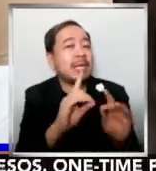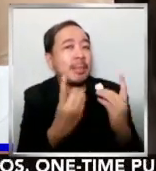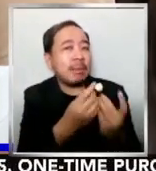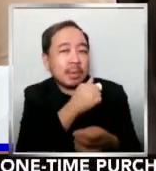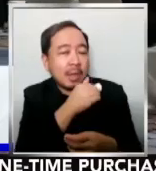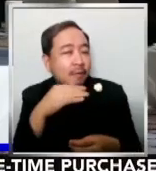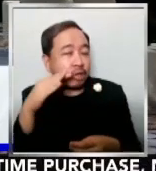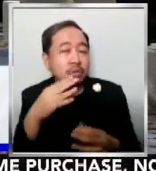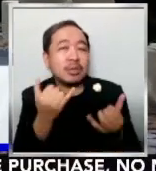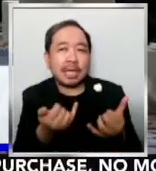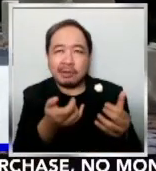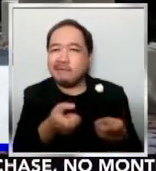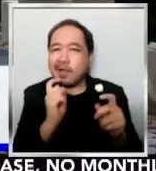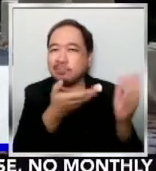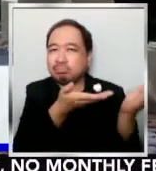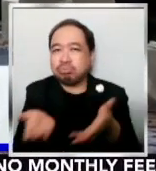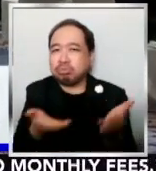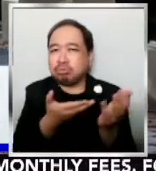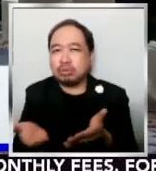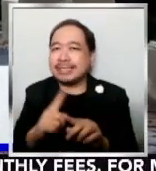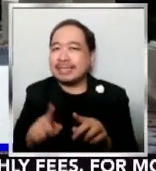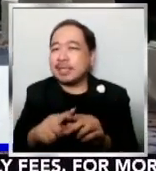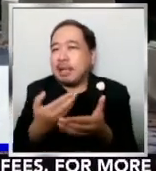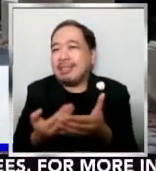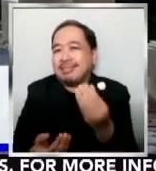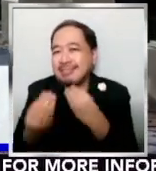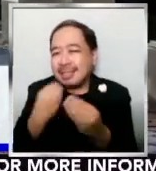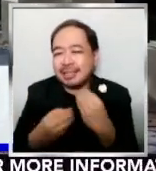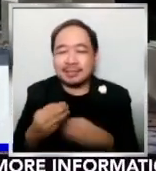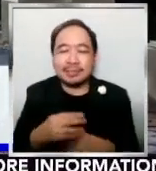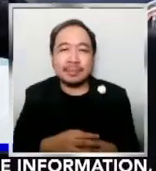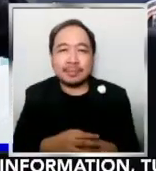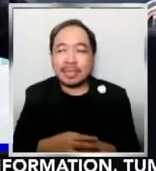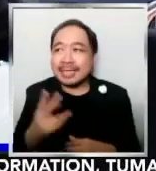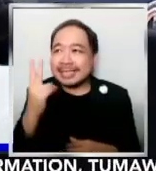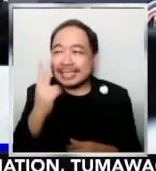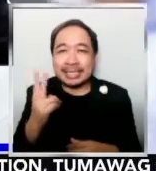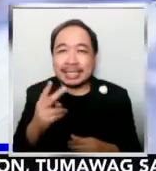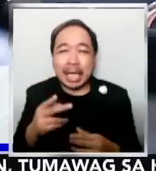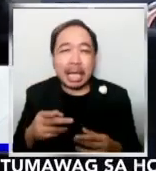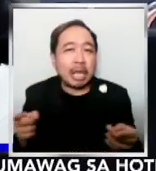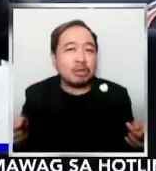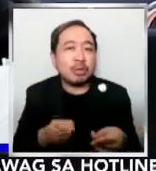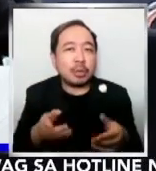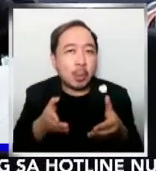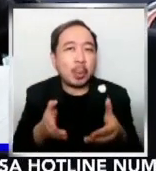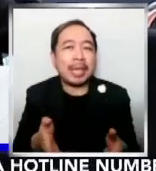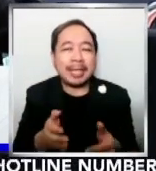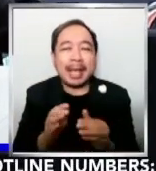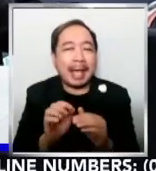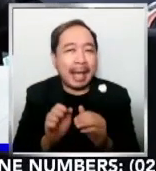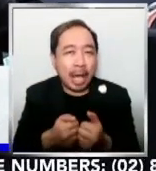produkto. Hahanap raw ng paraan para mabawasan ang pasa-pasa ng mga produkto at sa halip, direktang makapag-ugnayan